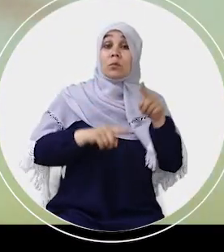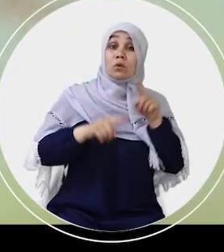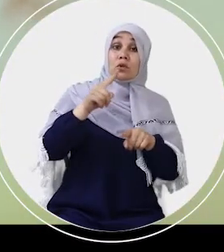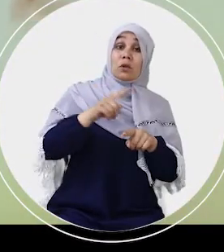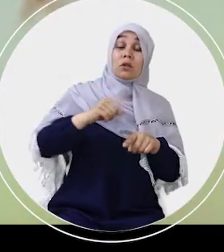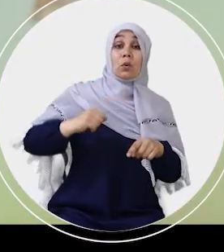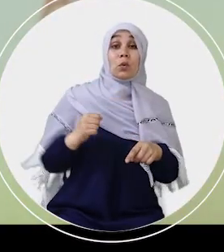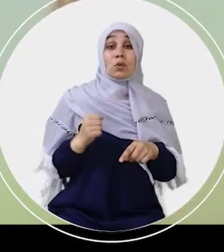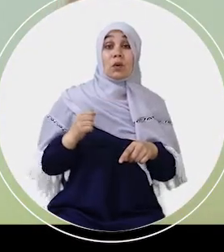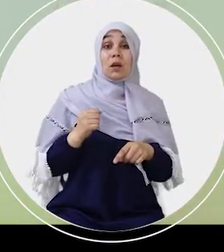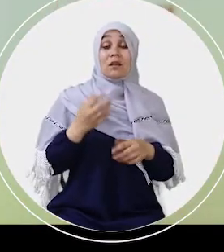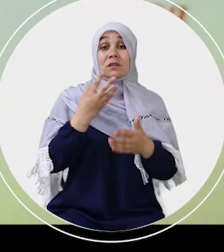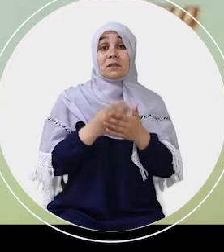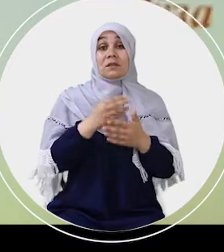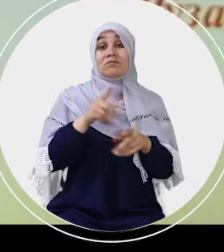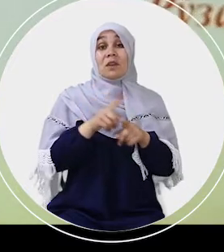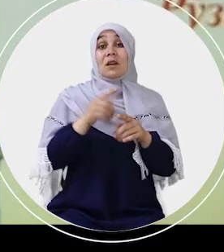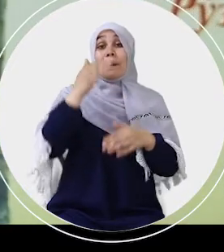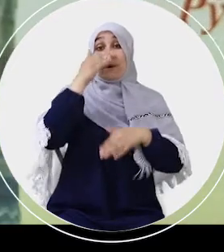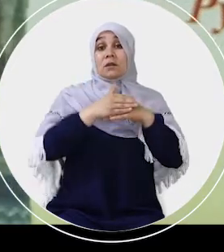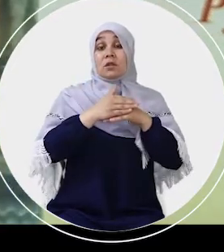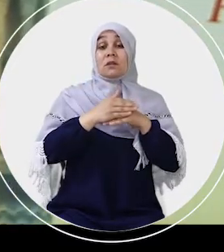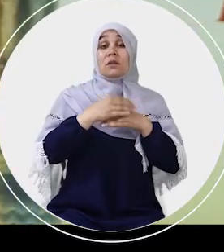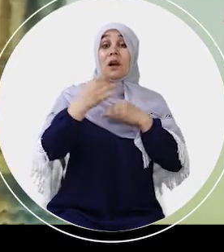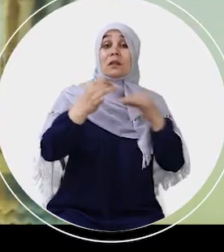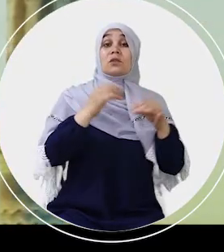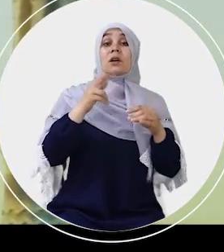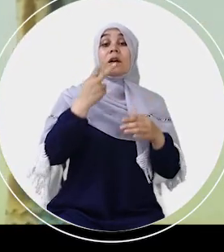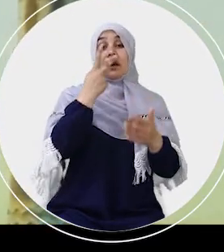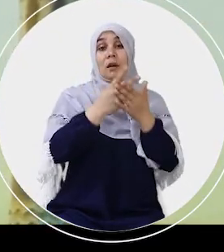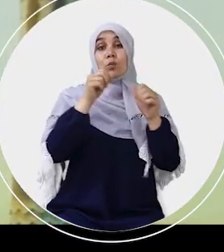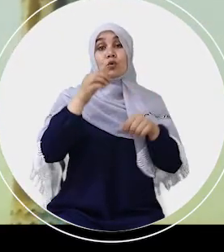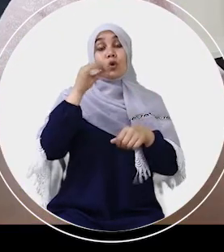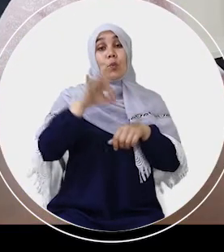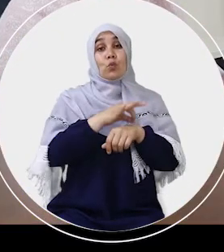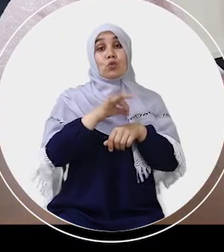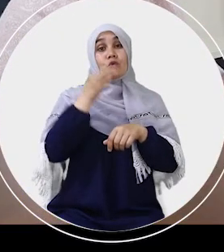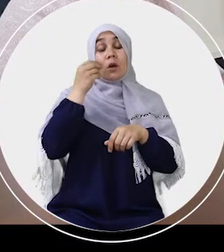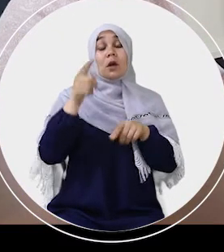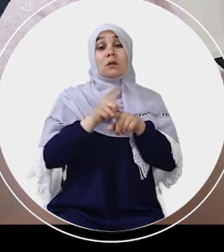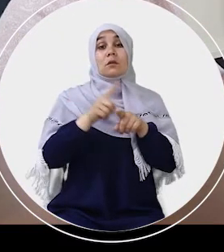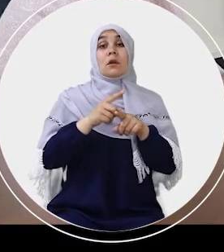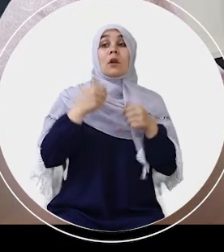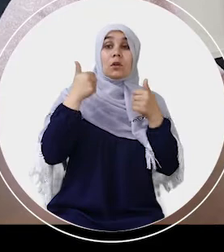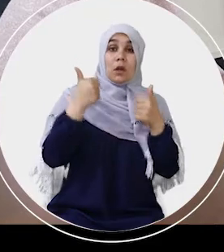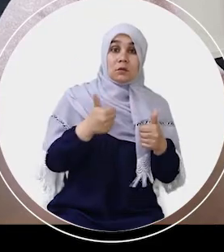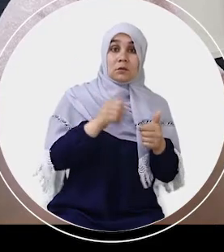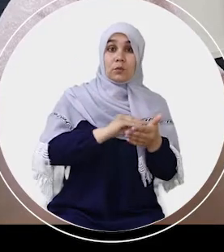va dugonalaringiz kabi yaqinlaringiz bilan bo'lgan munosabatga qanday qaraydi? Bu joyda ham juda ijobiy.